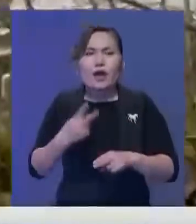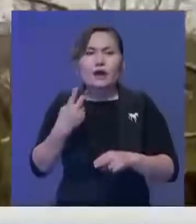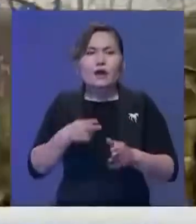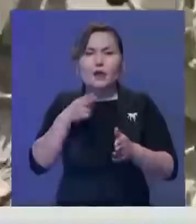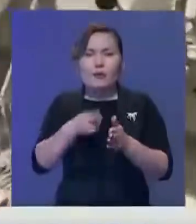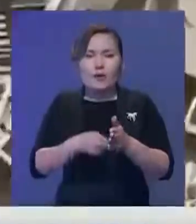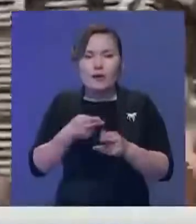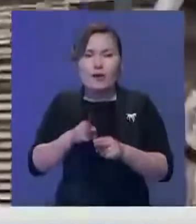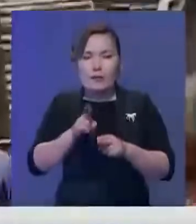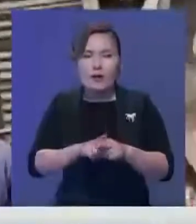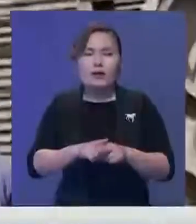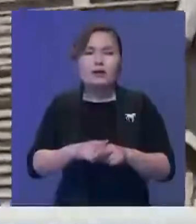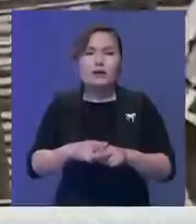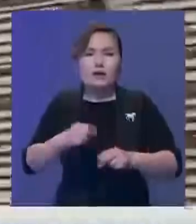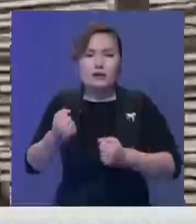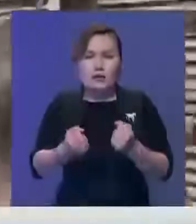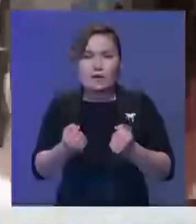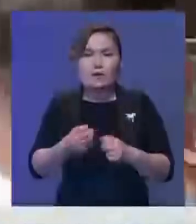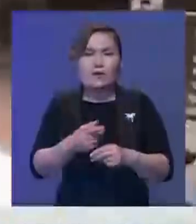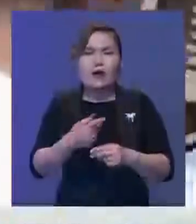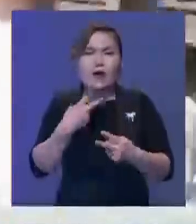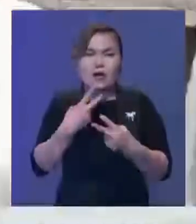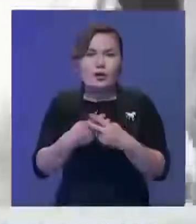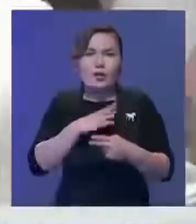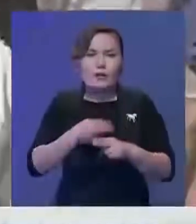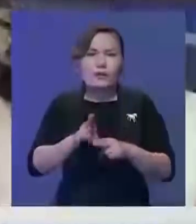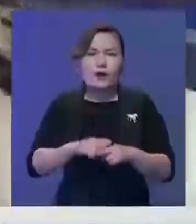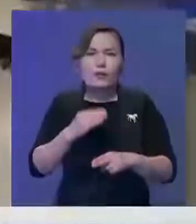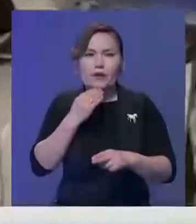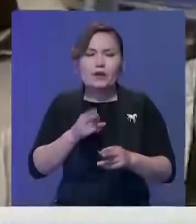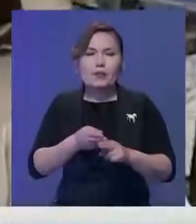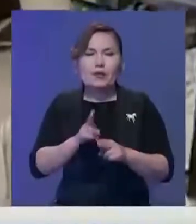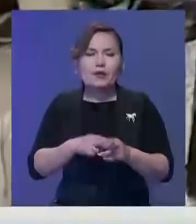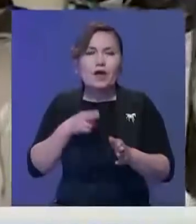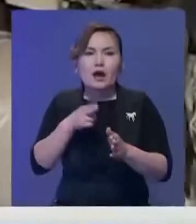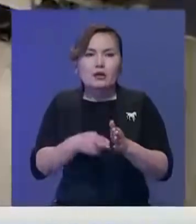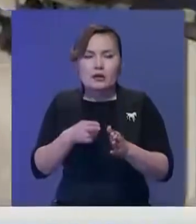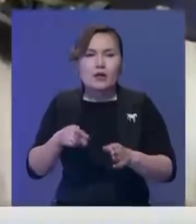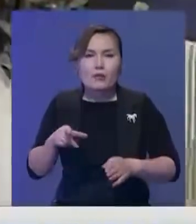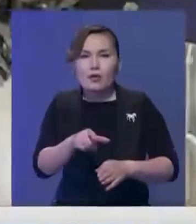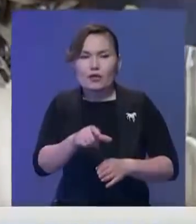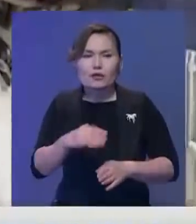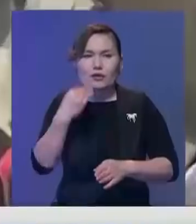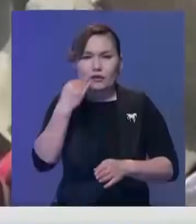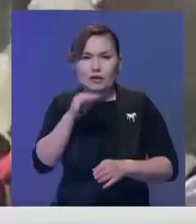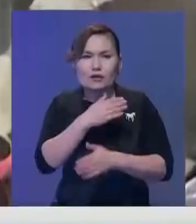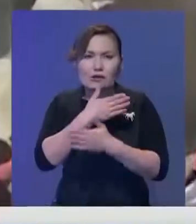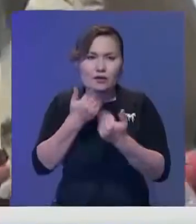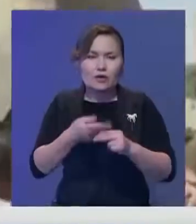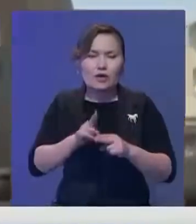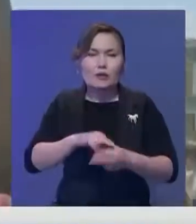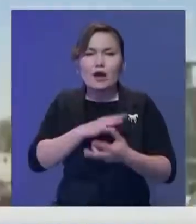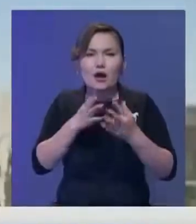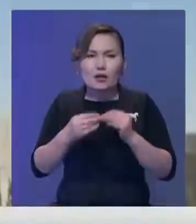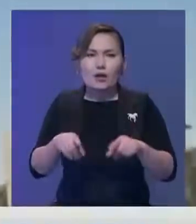пойыздың машинисті қазір қамауда отыр. Сарапшылар Мысырдағы темір жолдардың ескіріп, сапасы сын көтермейтінін айтады.